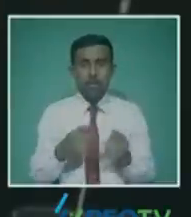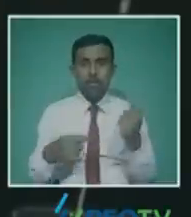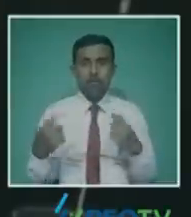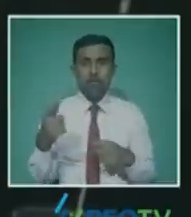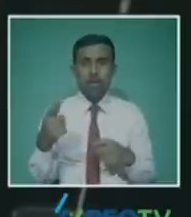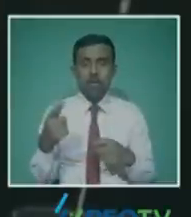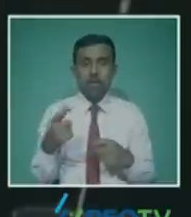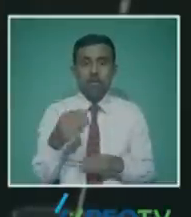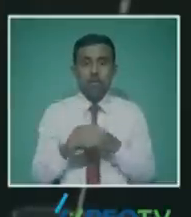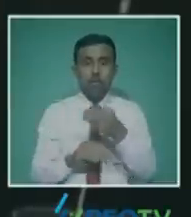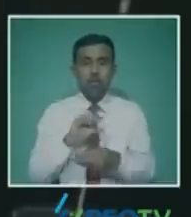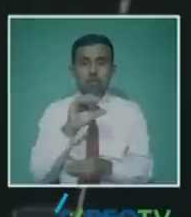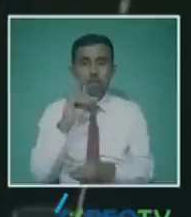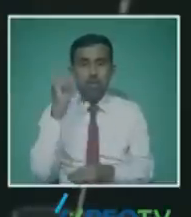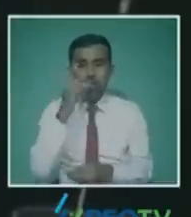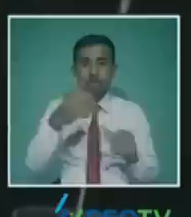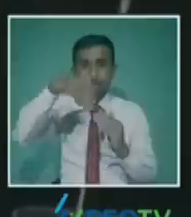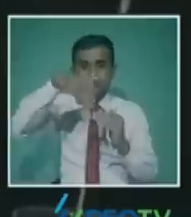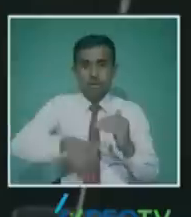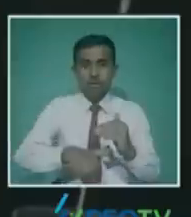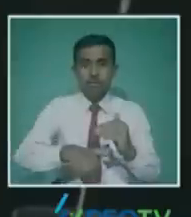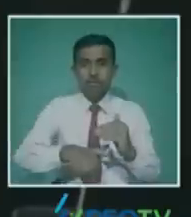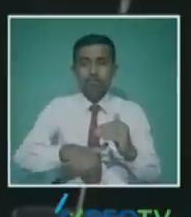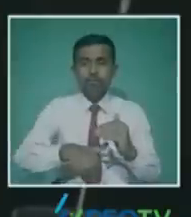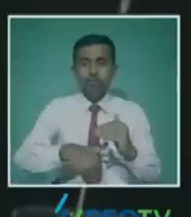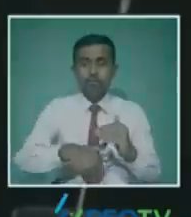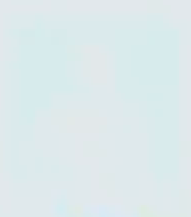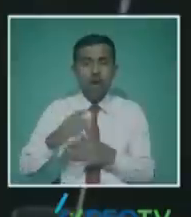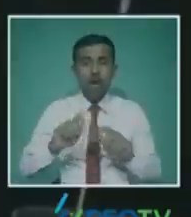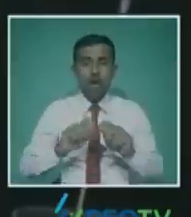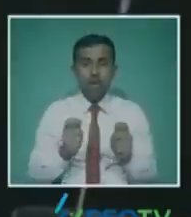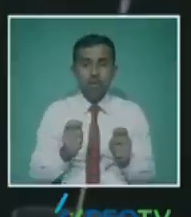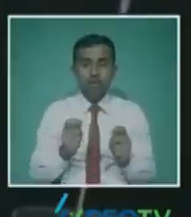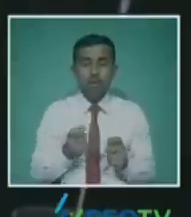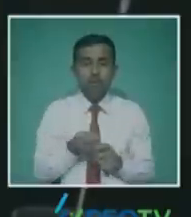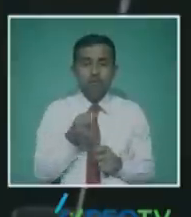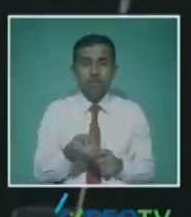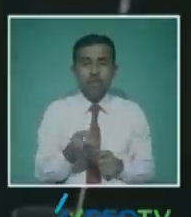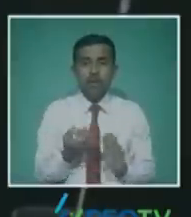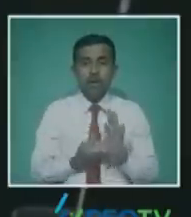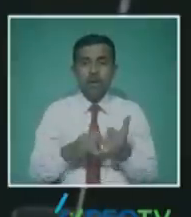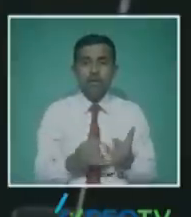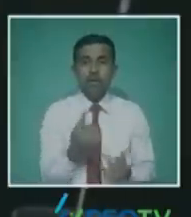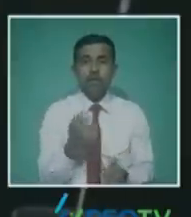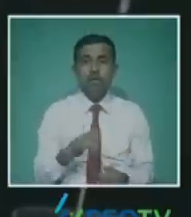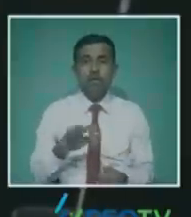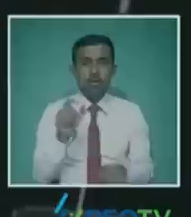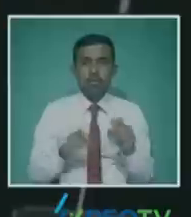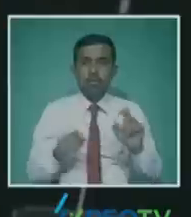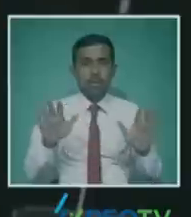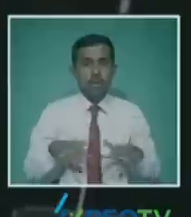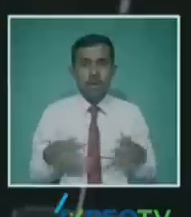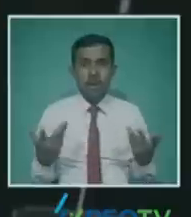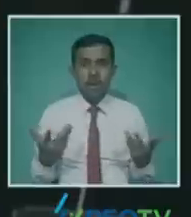තියෙන නැත්තම් ආයෝජකෝ හොයාගෙන කරන්න ඕන ආයතන. අඩි 2000ක් යට මිනිරන් කඩන එයාට ගෙවන්නේ තාම රුපියල් 1500යි 1300යි.